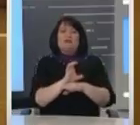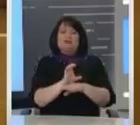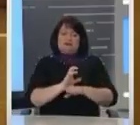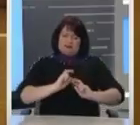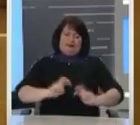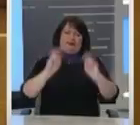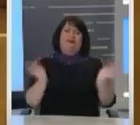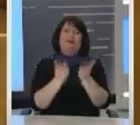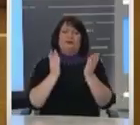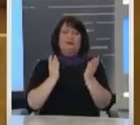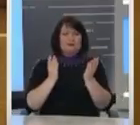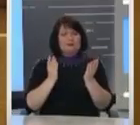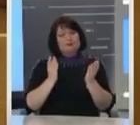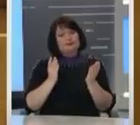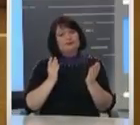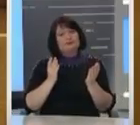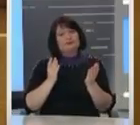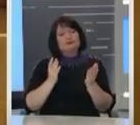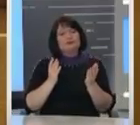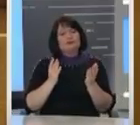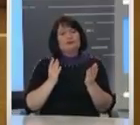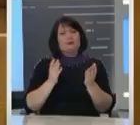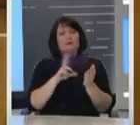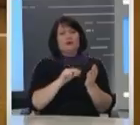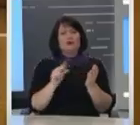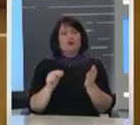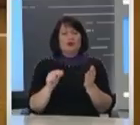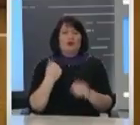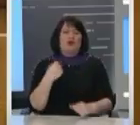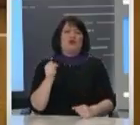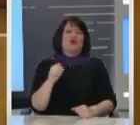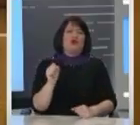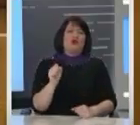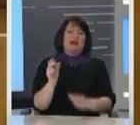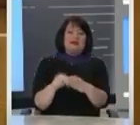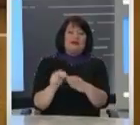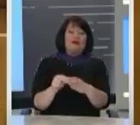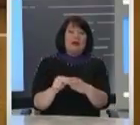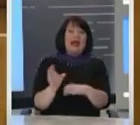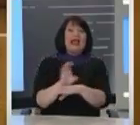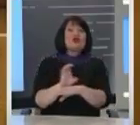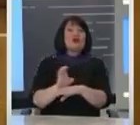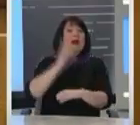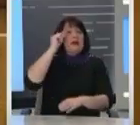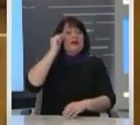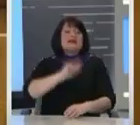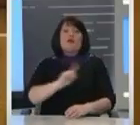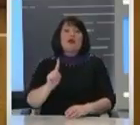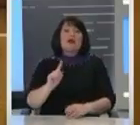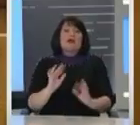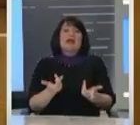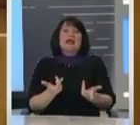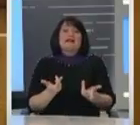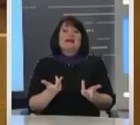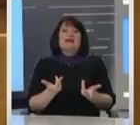πληστηριασμών, είναι και αντιστοίχως την άρνηση για ηλεκτρονικές ψηφοφορίες στα πανεπιστήμια, γιατί στα πανεπιστήμια